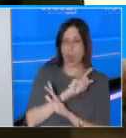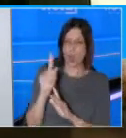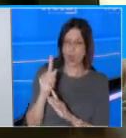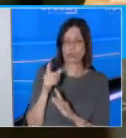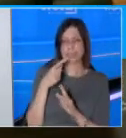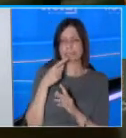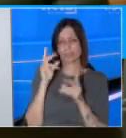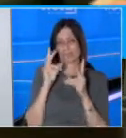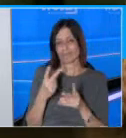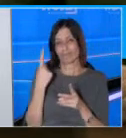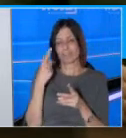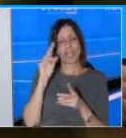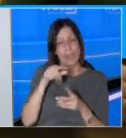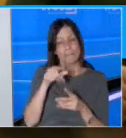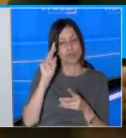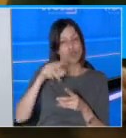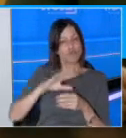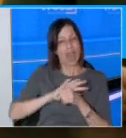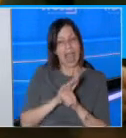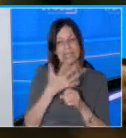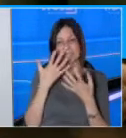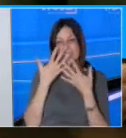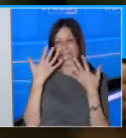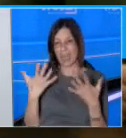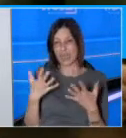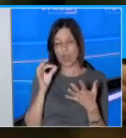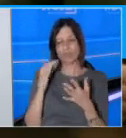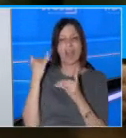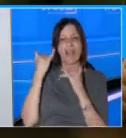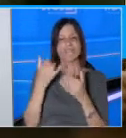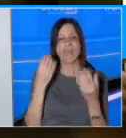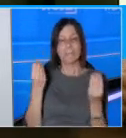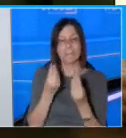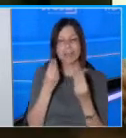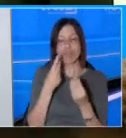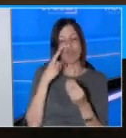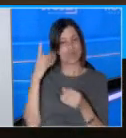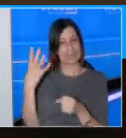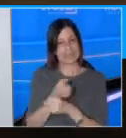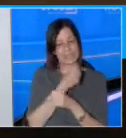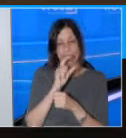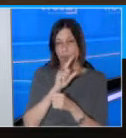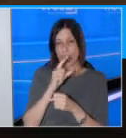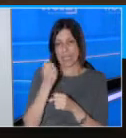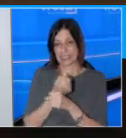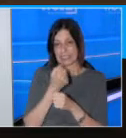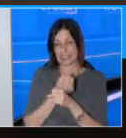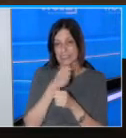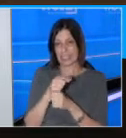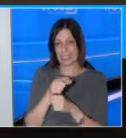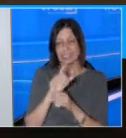הבאס, וצריך לומר, גם עליו יש לחץ מאוד מאוד גדול, מה שנקרא to deliver, להביא משהו, להראות שהוא יצליח, אם הוא לא יעשה את זה, יכול להיות שעתידו